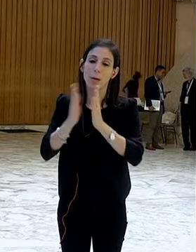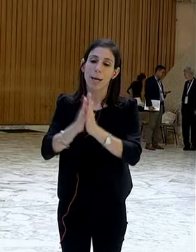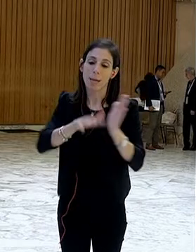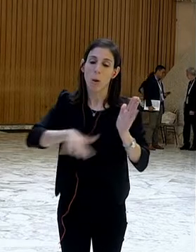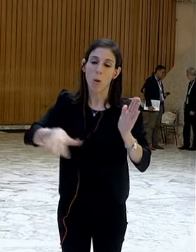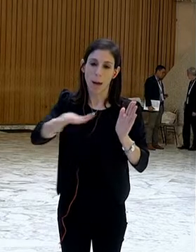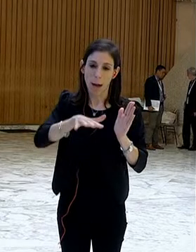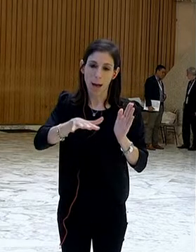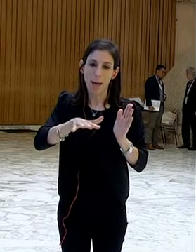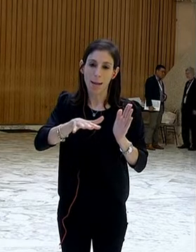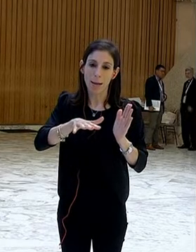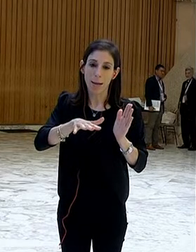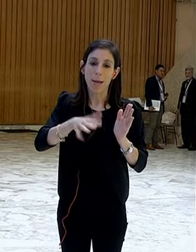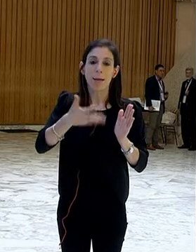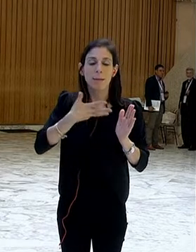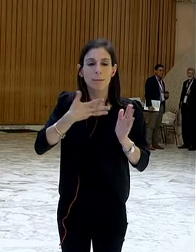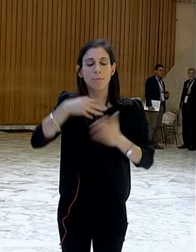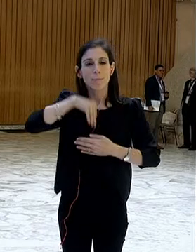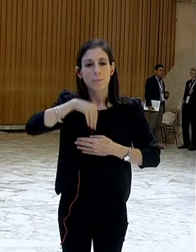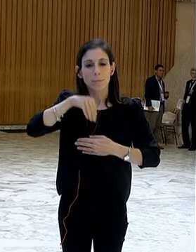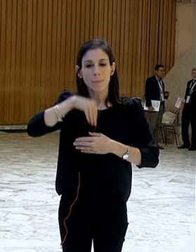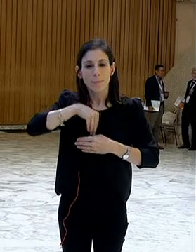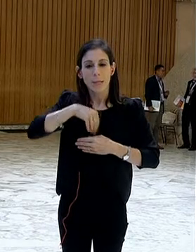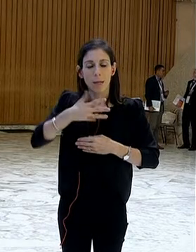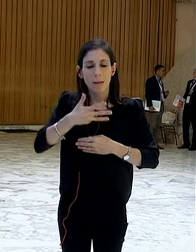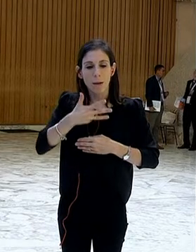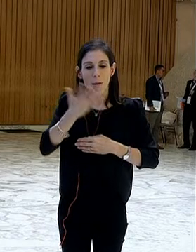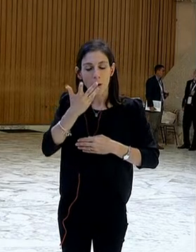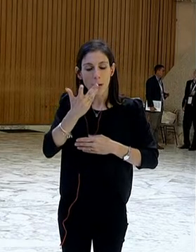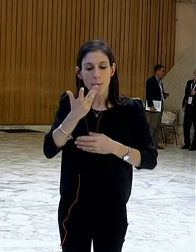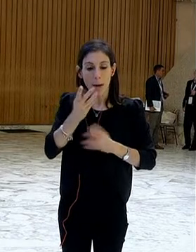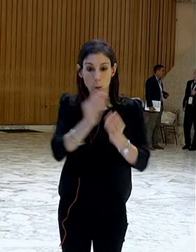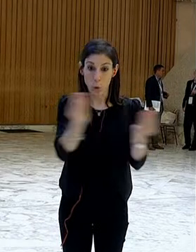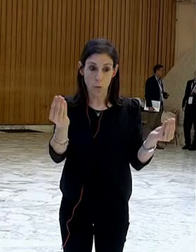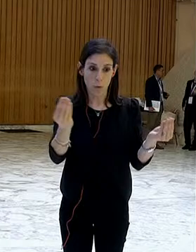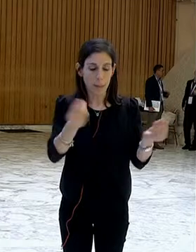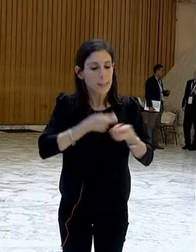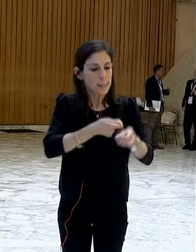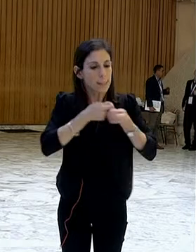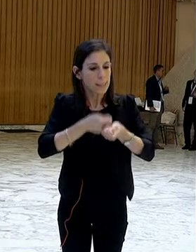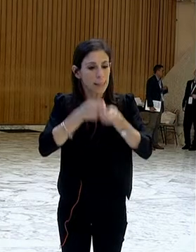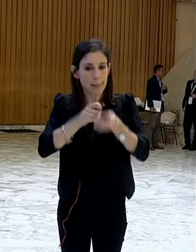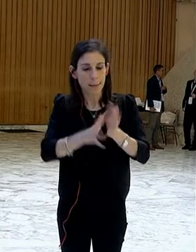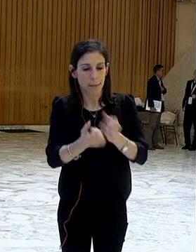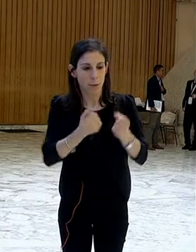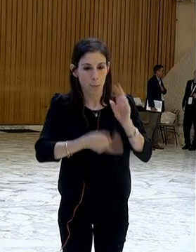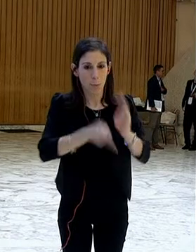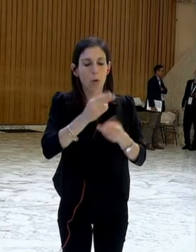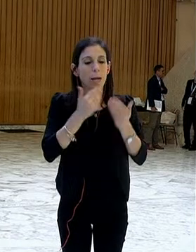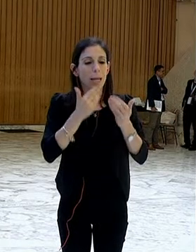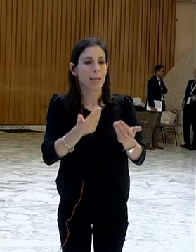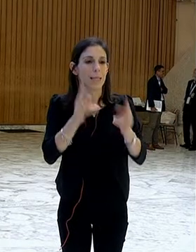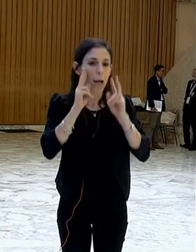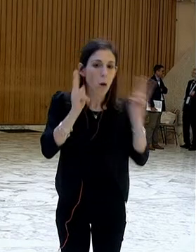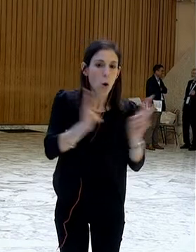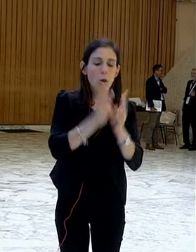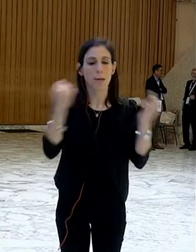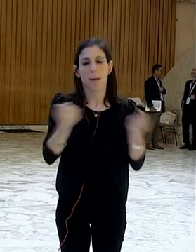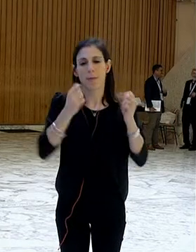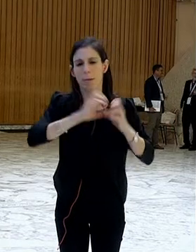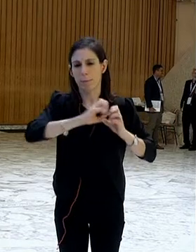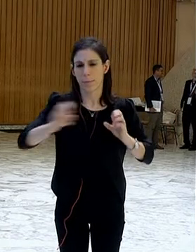de renforcer les jeunes à travers des forums et d'autres activités. Nous étions appelés